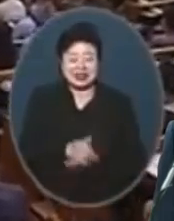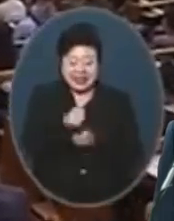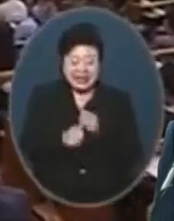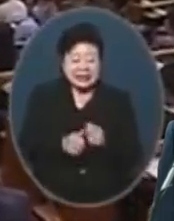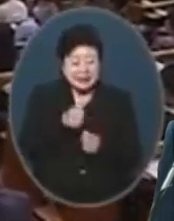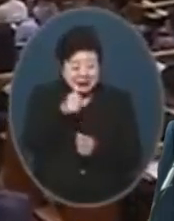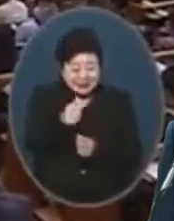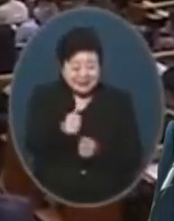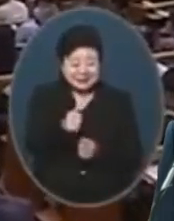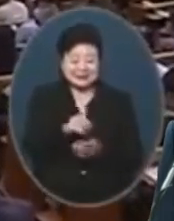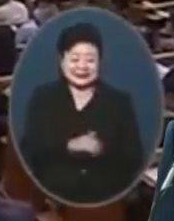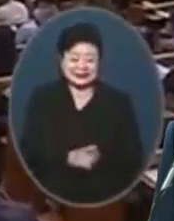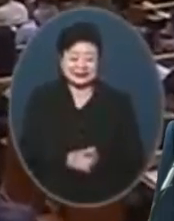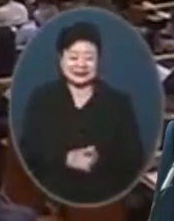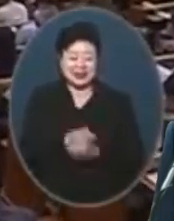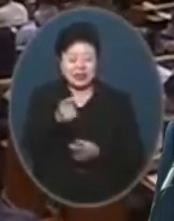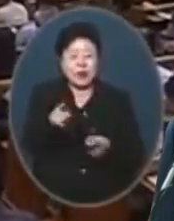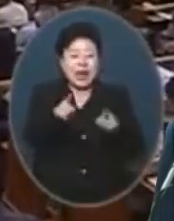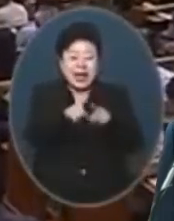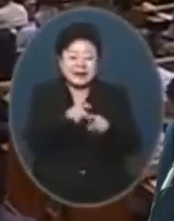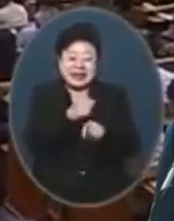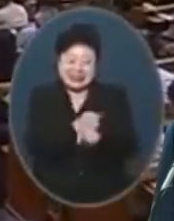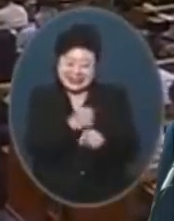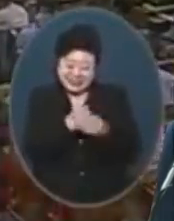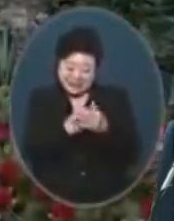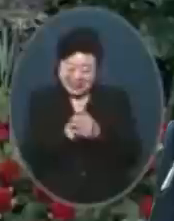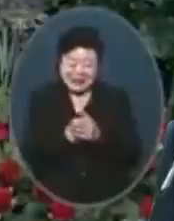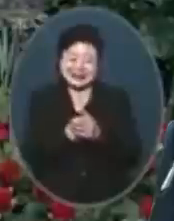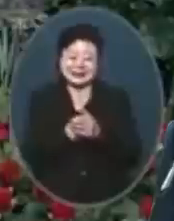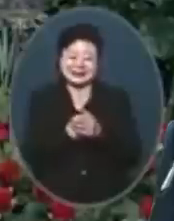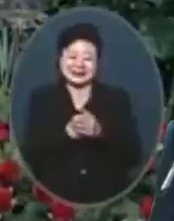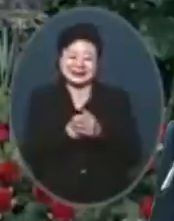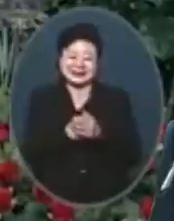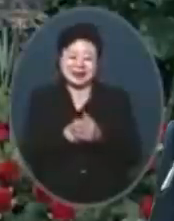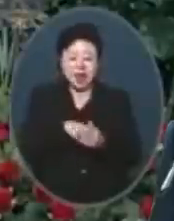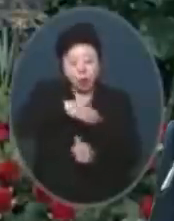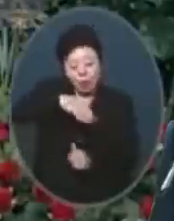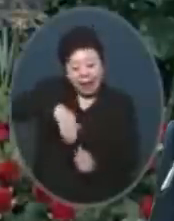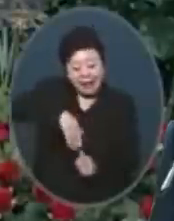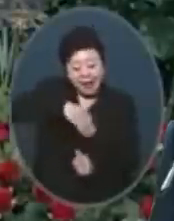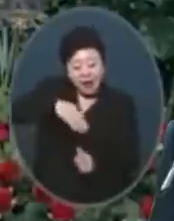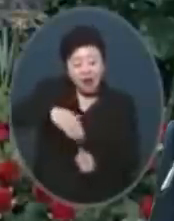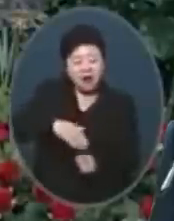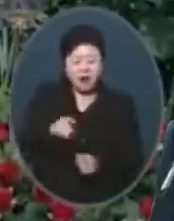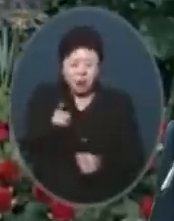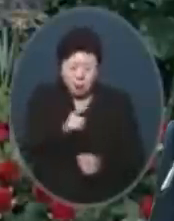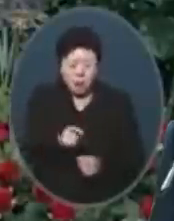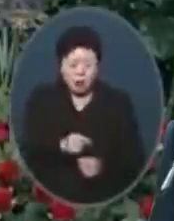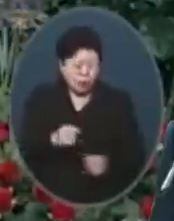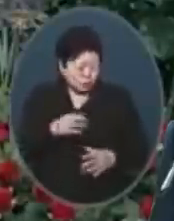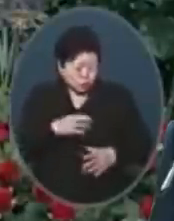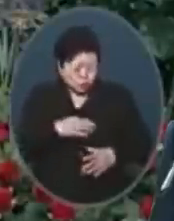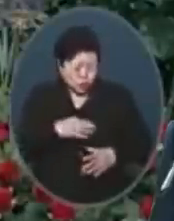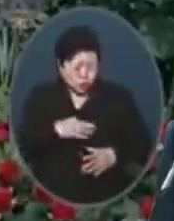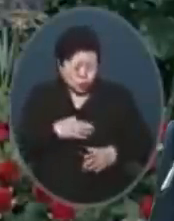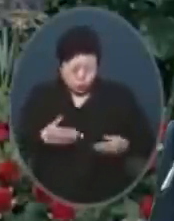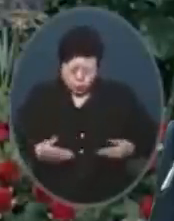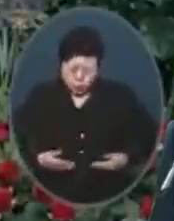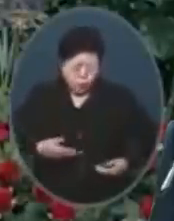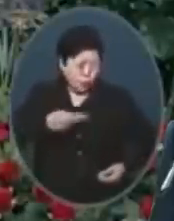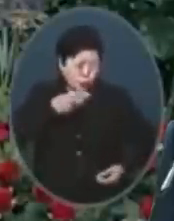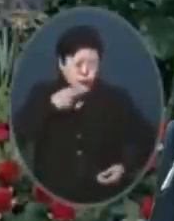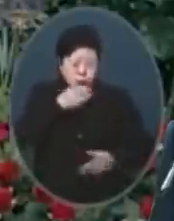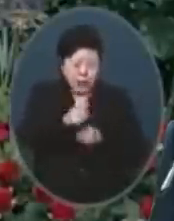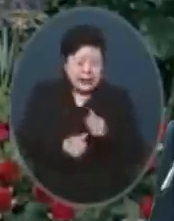하나님이 너와 함께 하심으로 환경에 그 무엇으로도 두려워 말